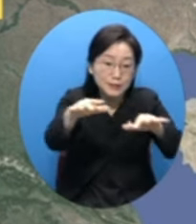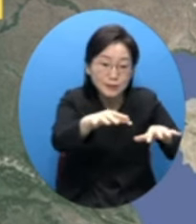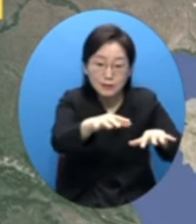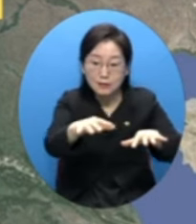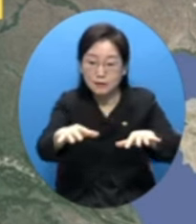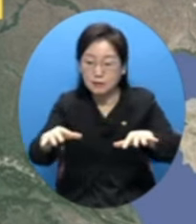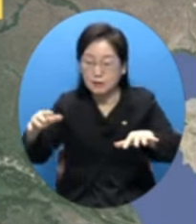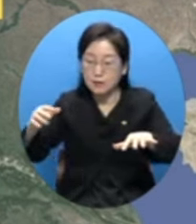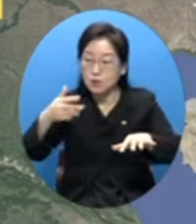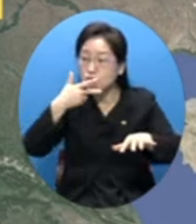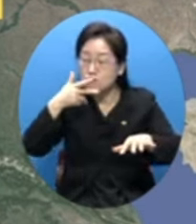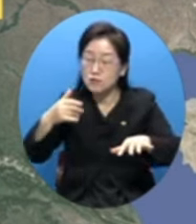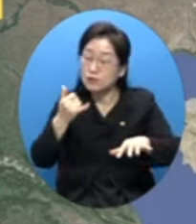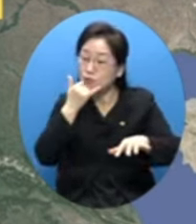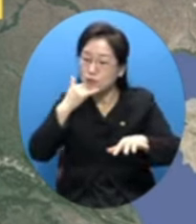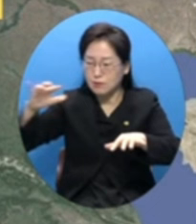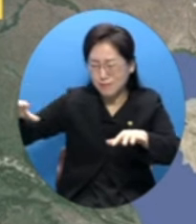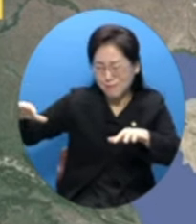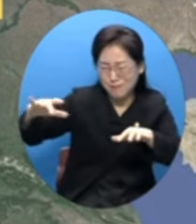된 것입니다.